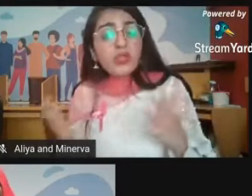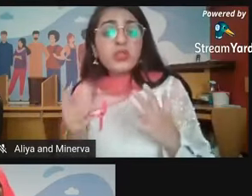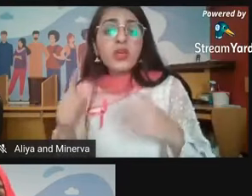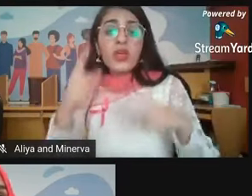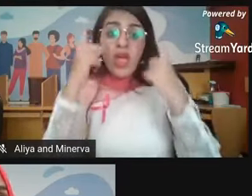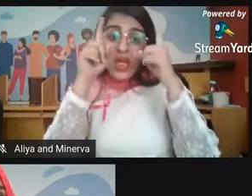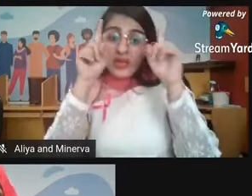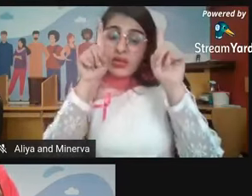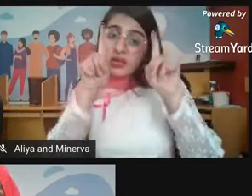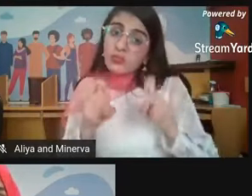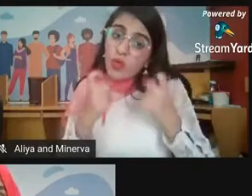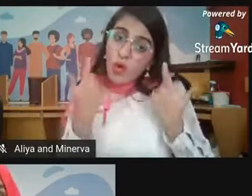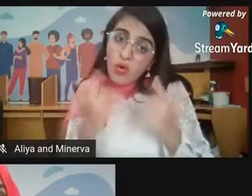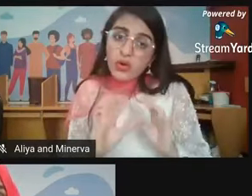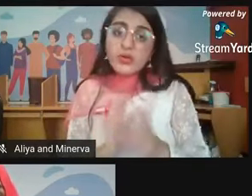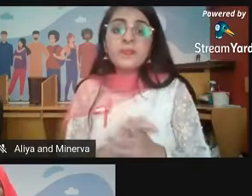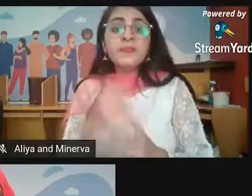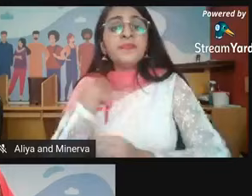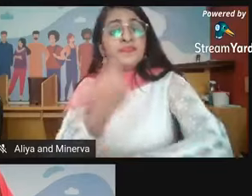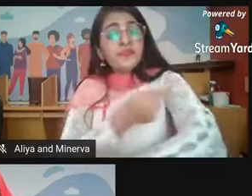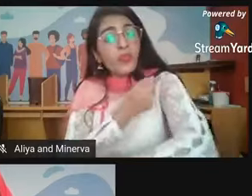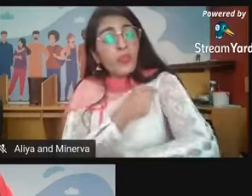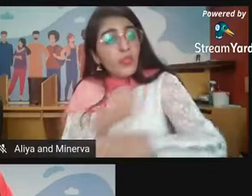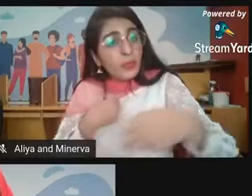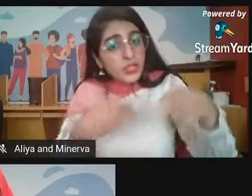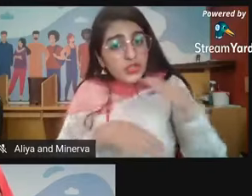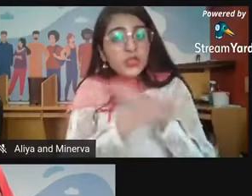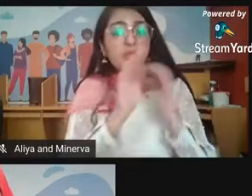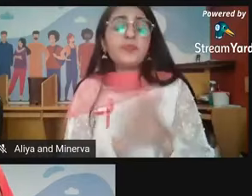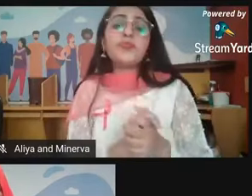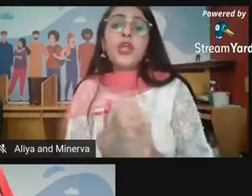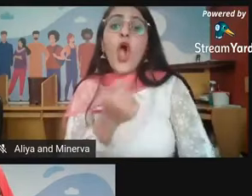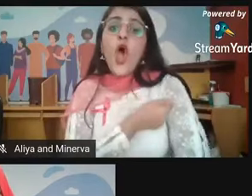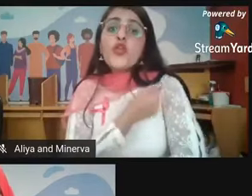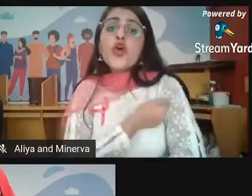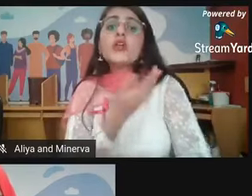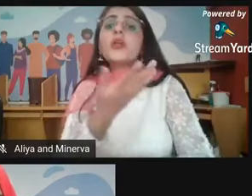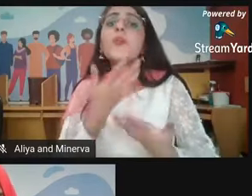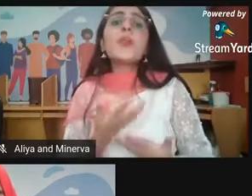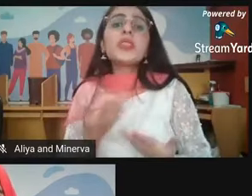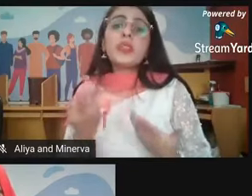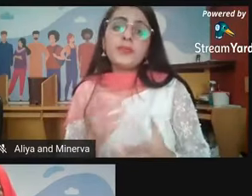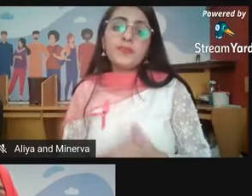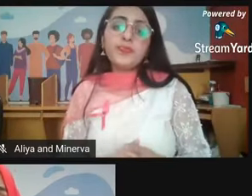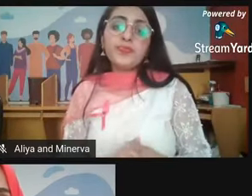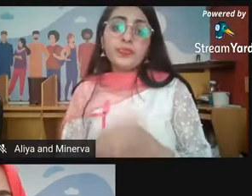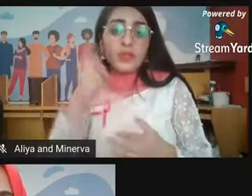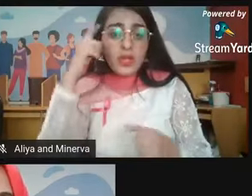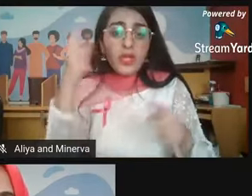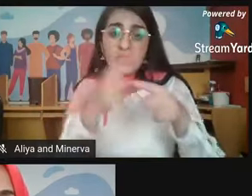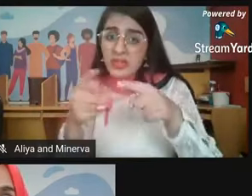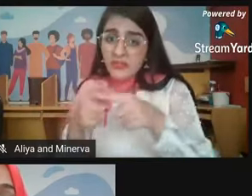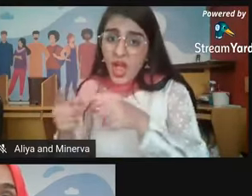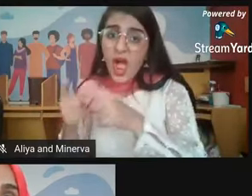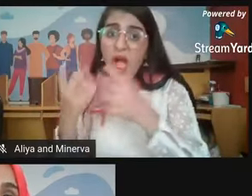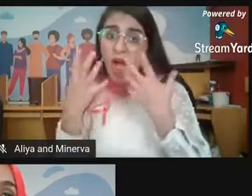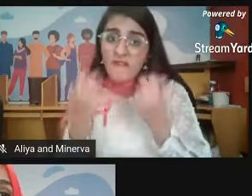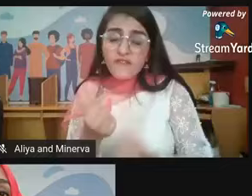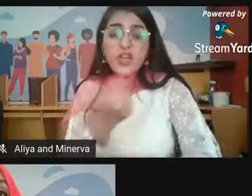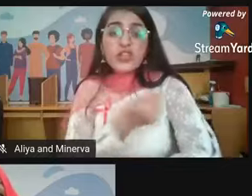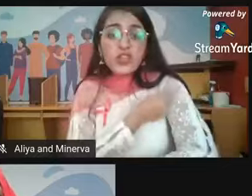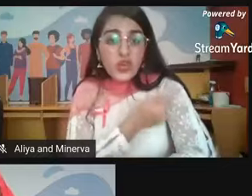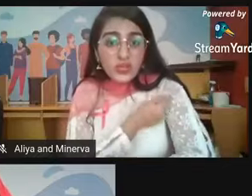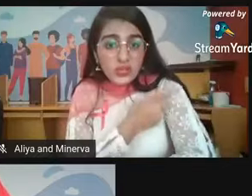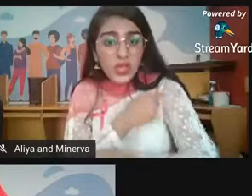examination. Went to see the doctor and the doctor recommended उसमें भी हमारे पास ये बहुत सारे रोल प्लेस होते हैं द डॉक्टर्स